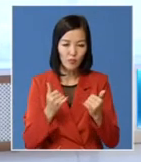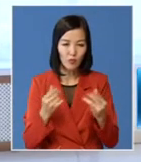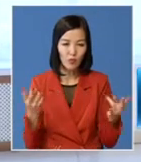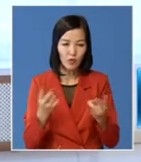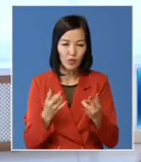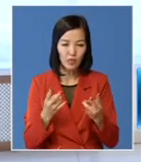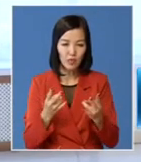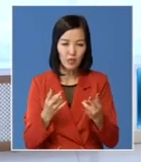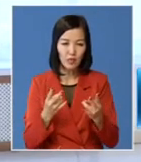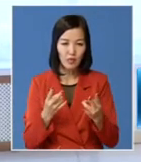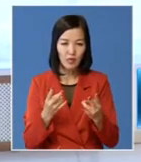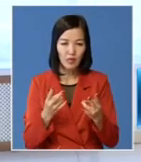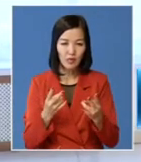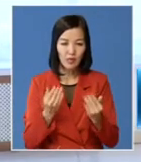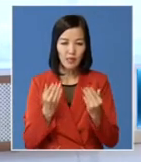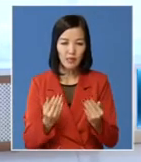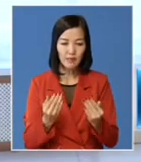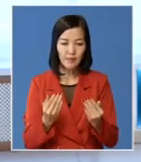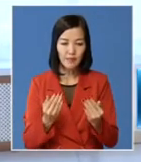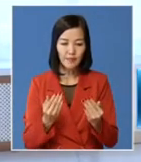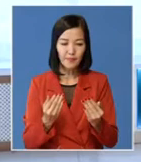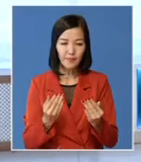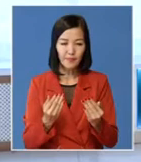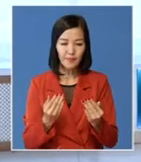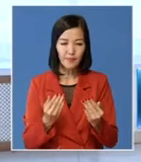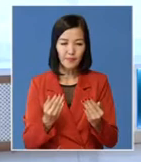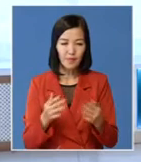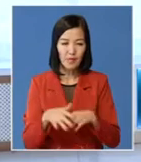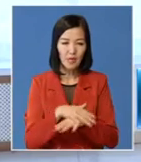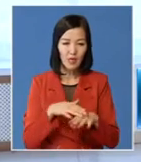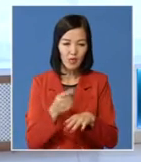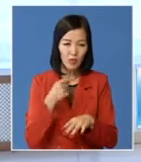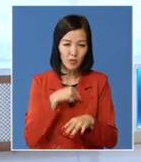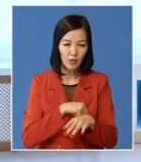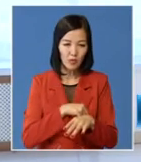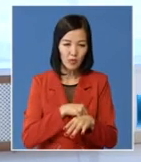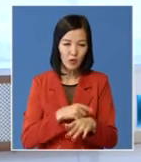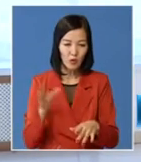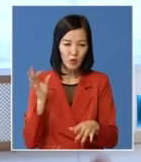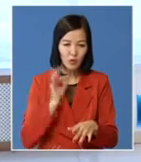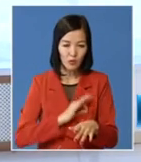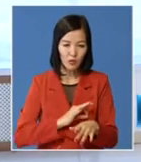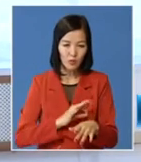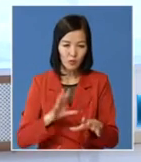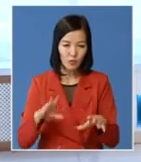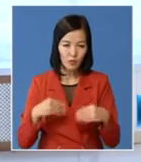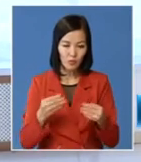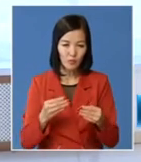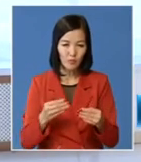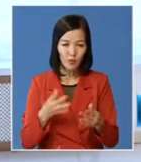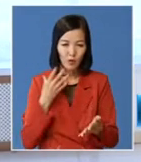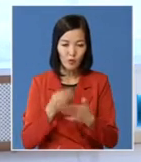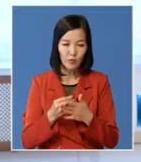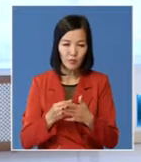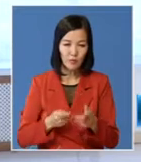бір кемеңгерлік биіктен қарамасақ та халыққа руханиятына үлес қосып жүрген соң өзіміздің ауданымыздың